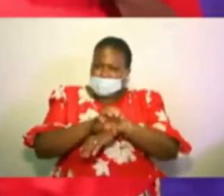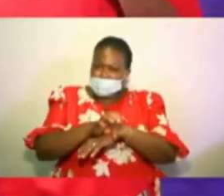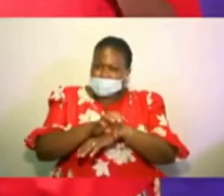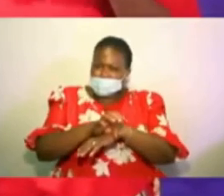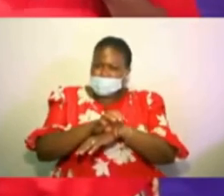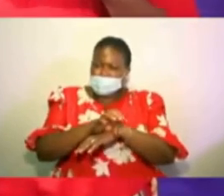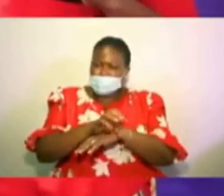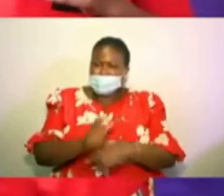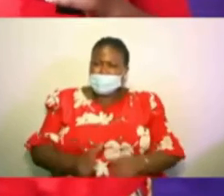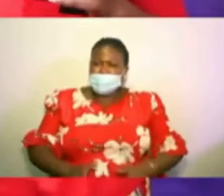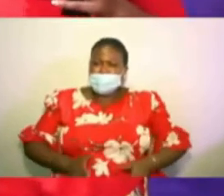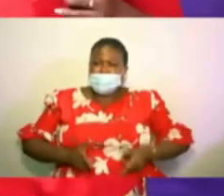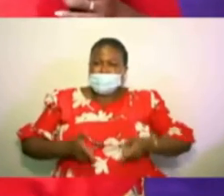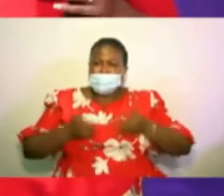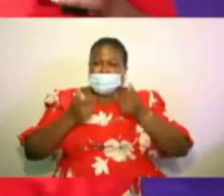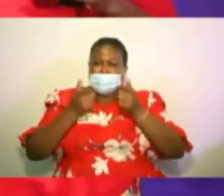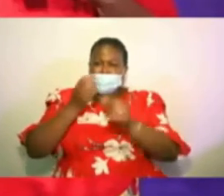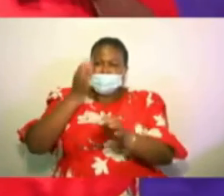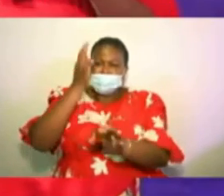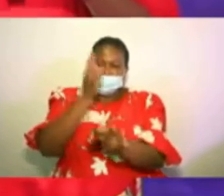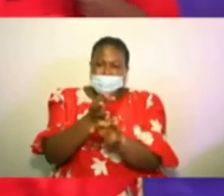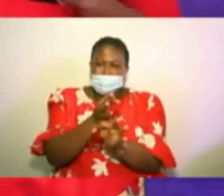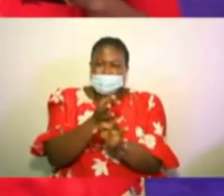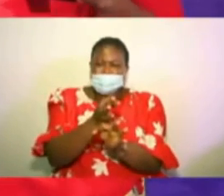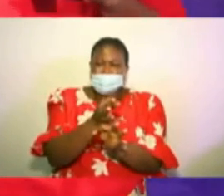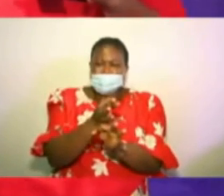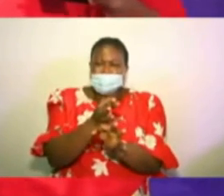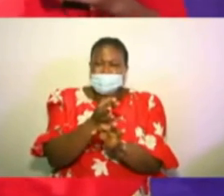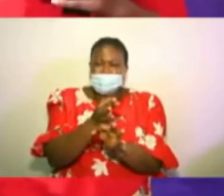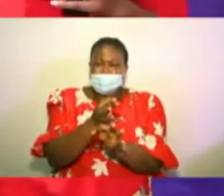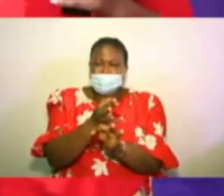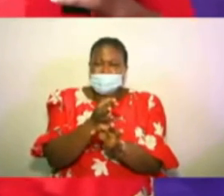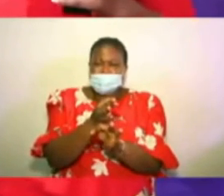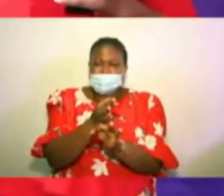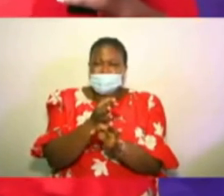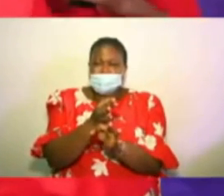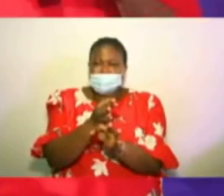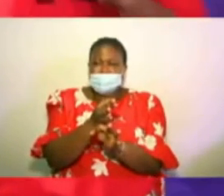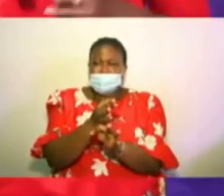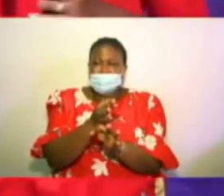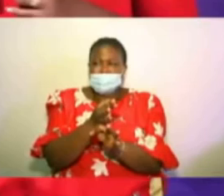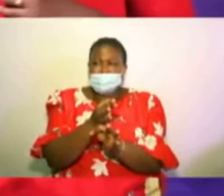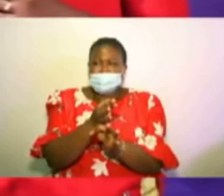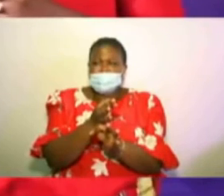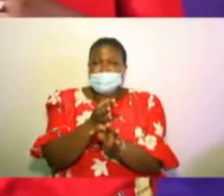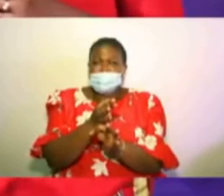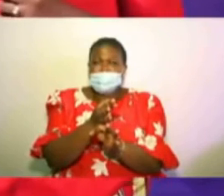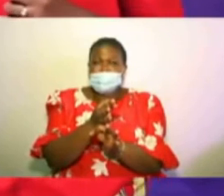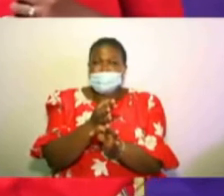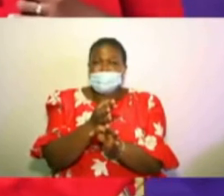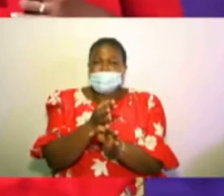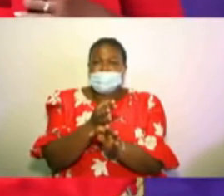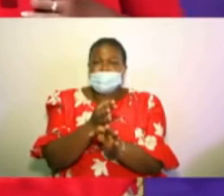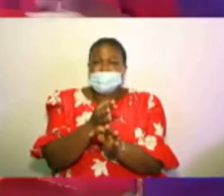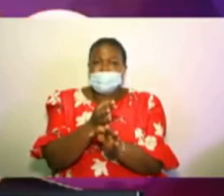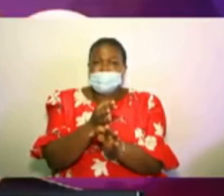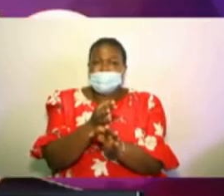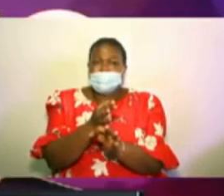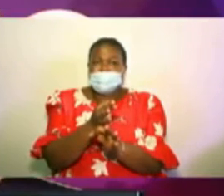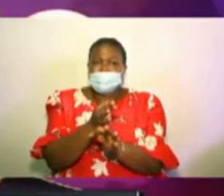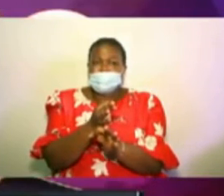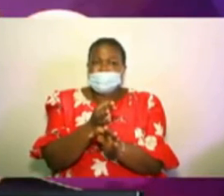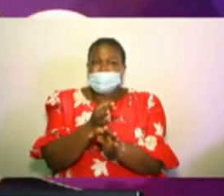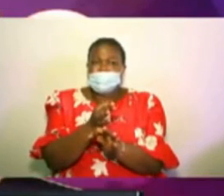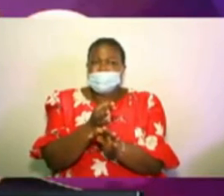le chapitre 1 disait, une église renouvelée, une foi qui vit. The chapter starts by recounting